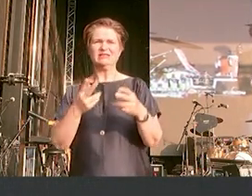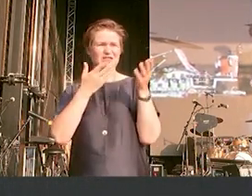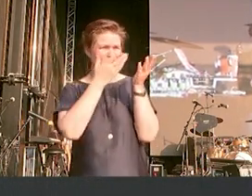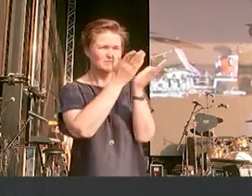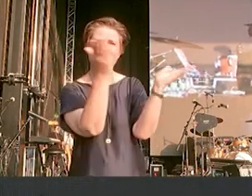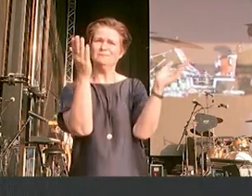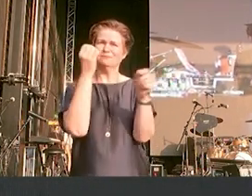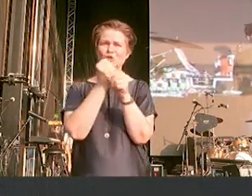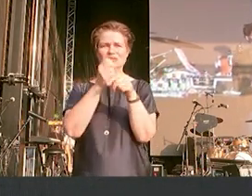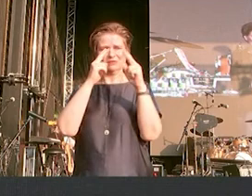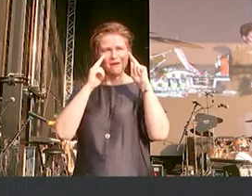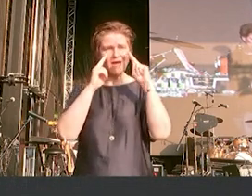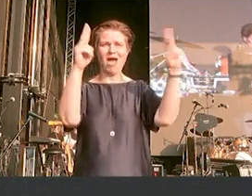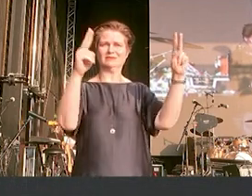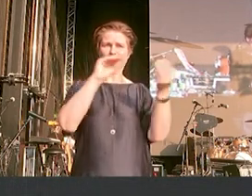gilt.